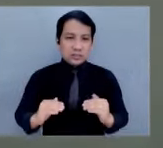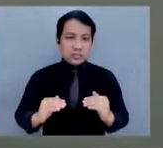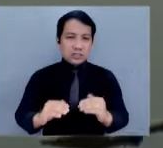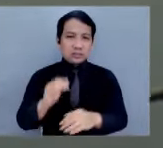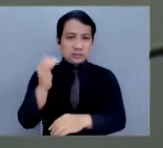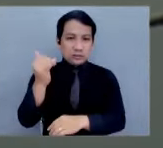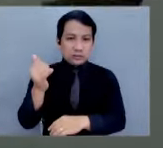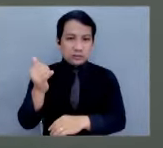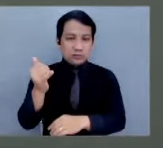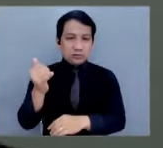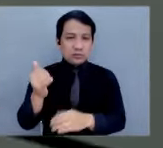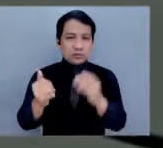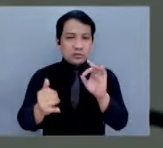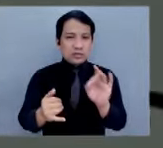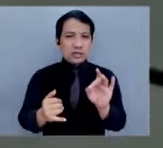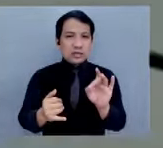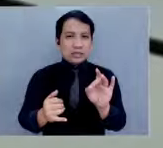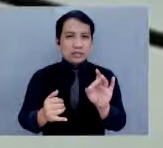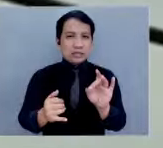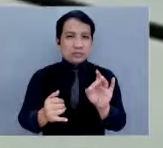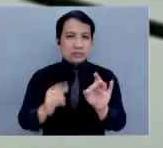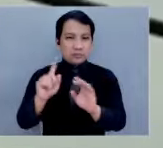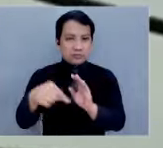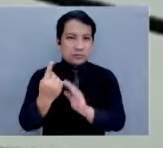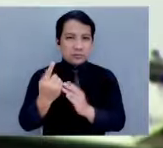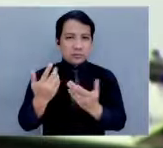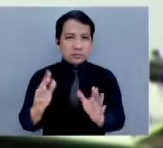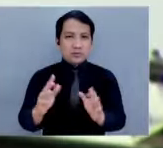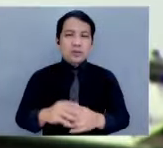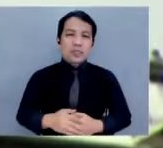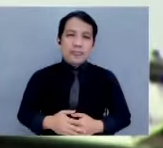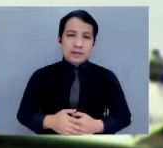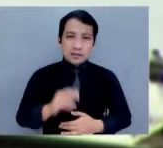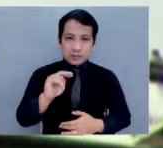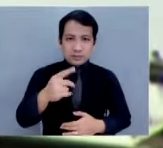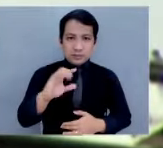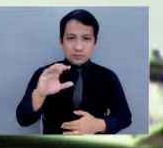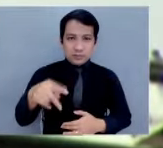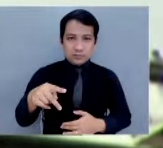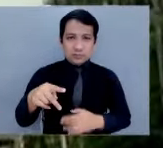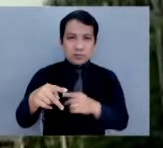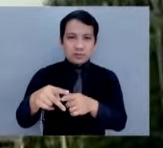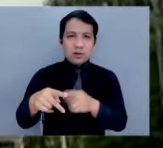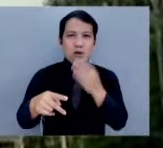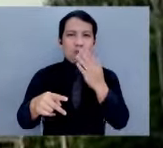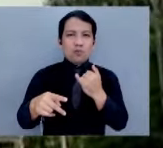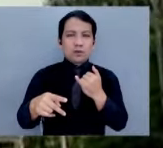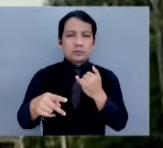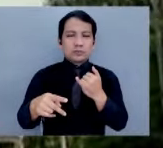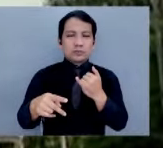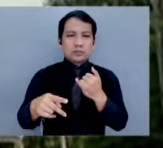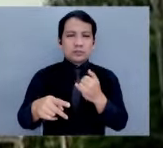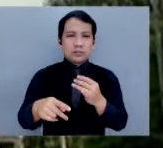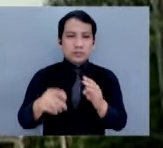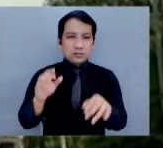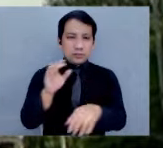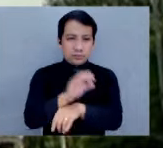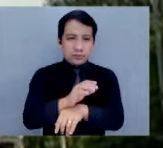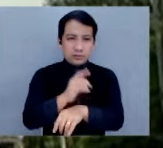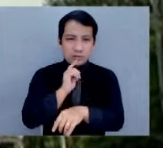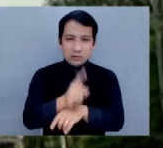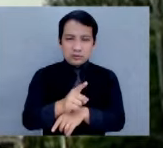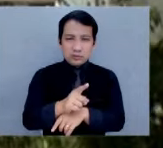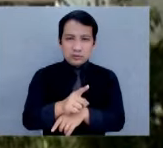alert sa loob ng isang oras ayon sa ngcp bunsod pa rin yyan ng forced outage o pag-shutdown